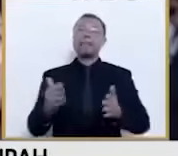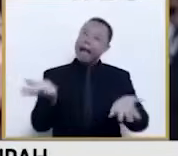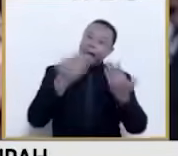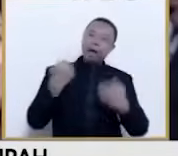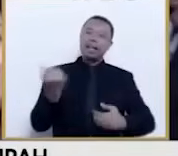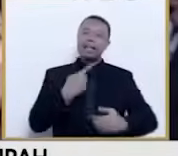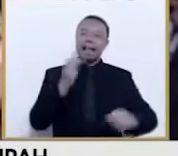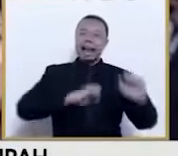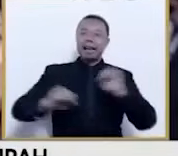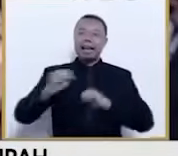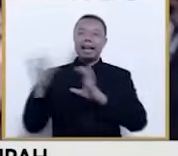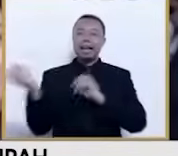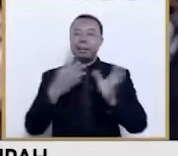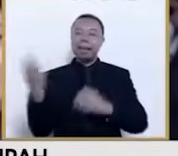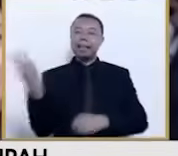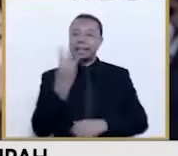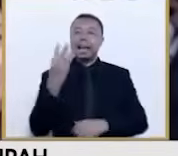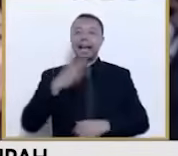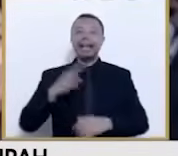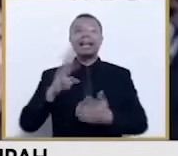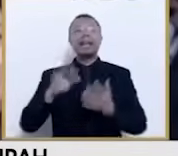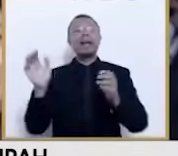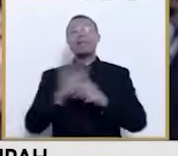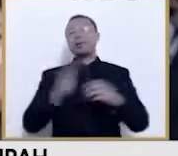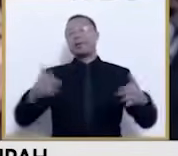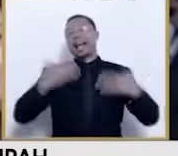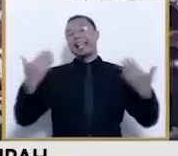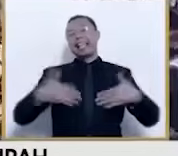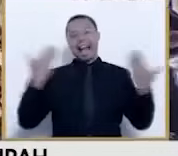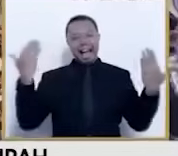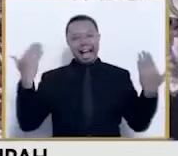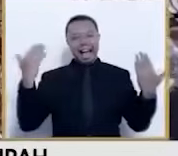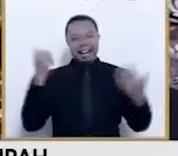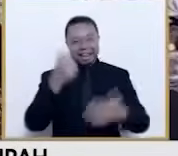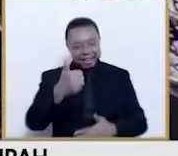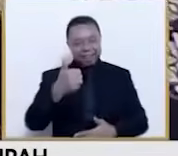Mari kita laksanakan debat ketiga ini dengan penuh sukacita.